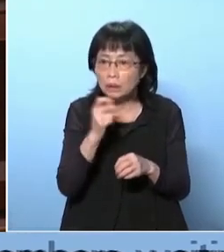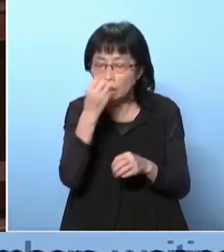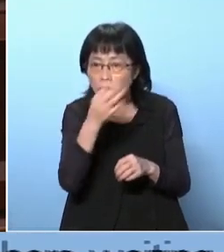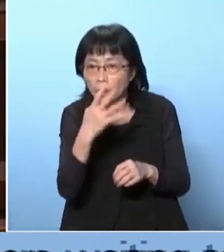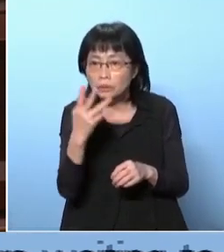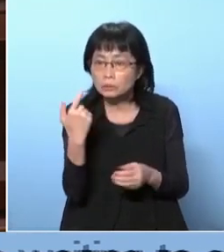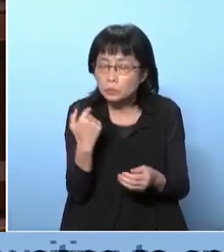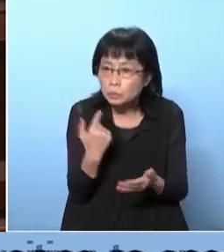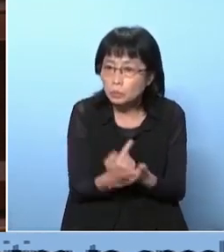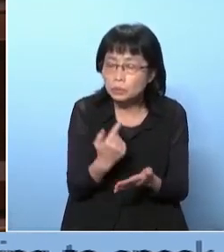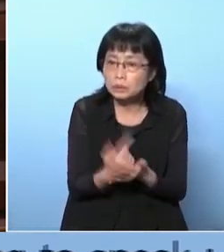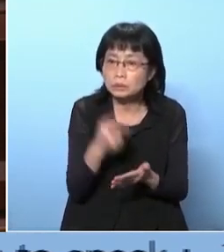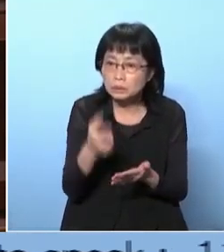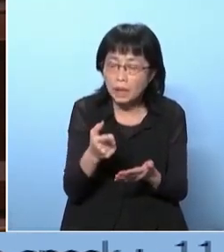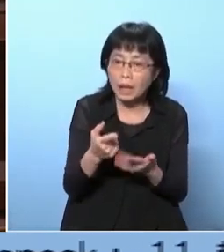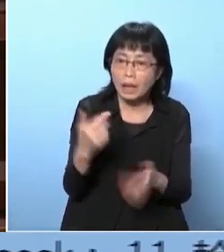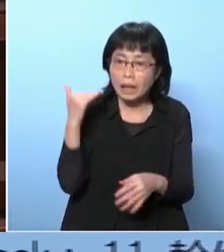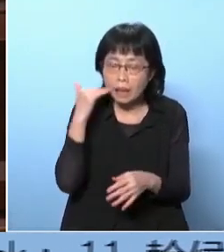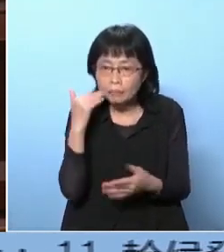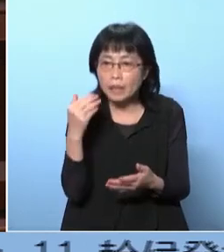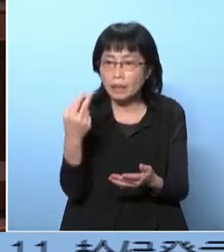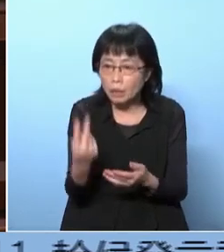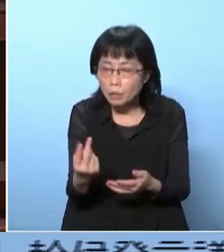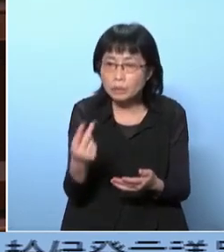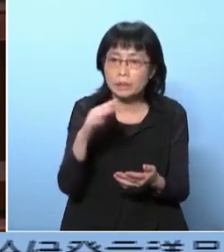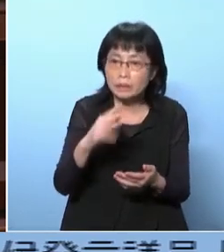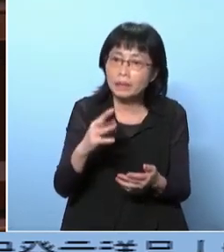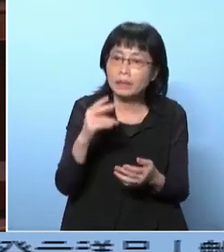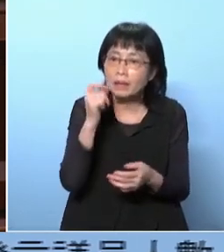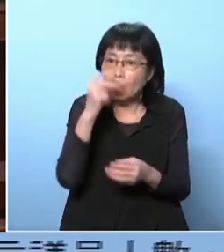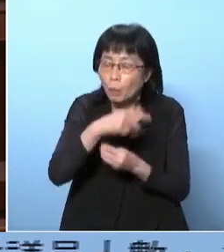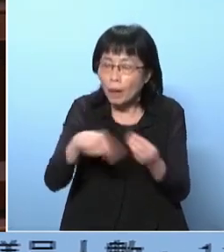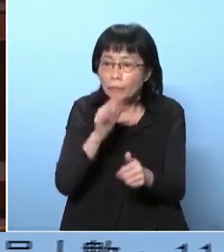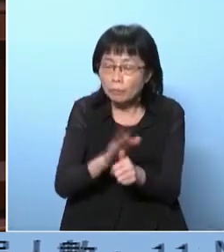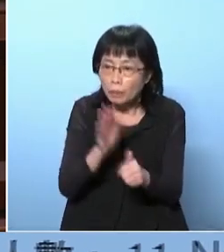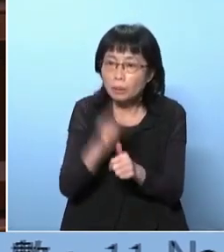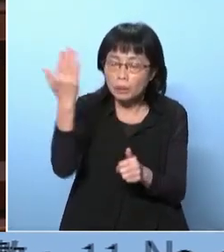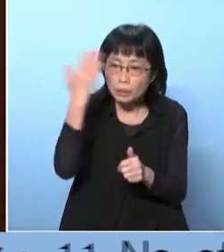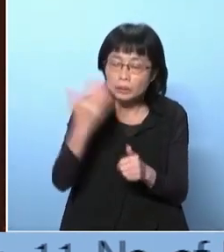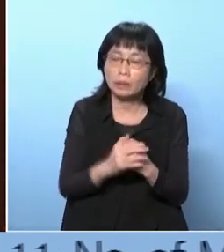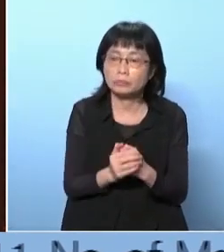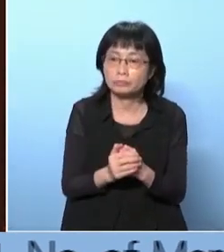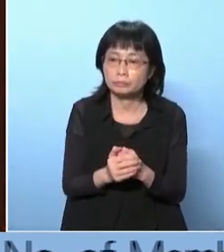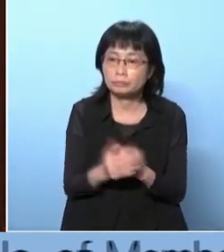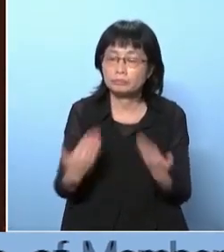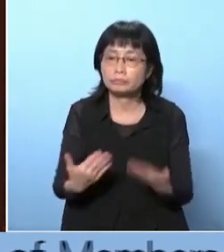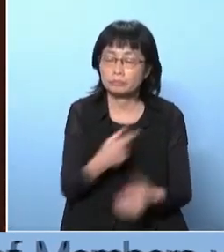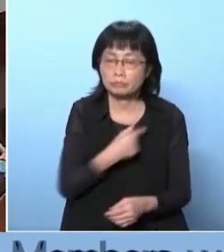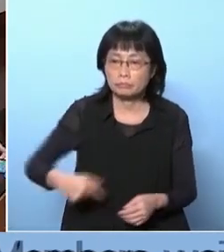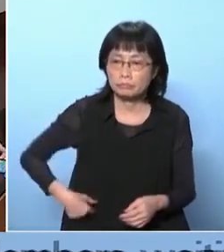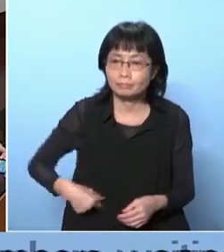香港珍貴的南陸資源，落實無處不離不旅遊的理念。多謝主席。 葉劉淑儀議